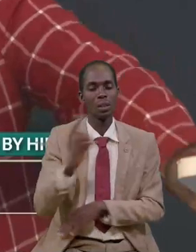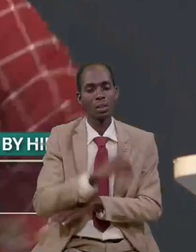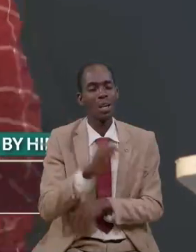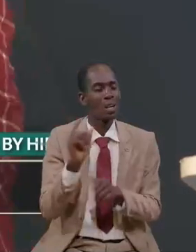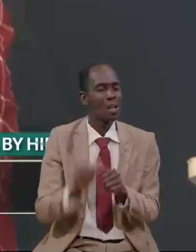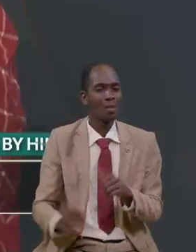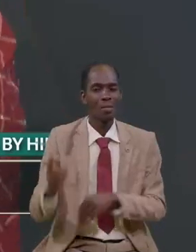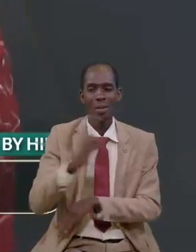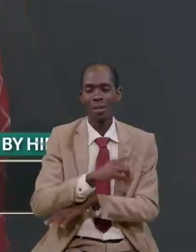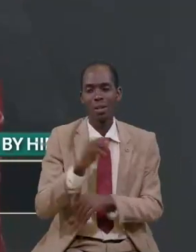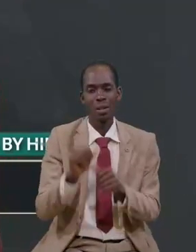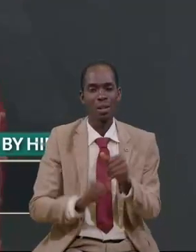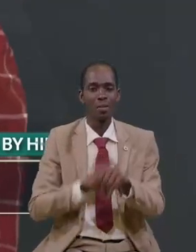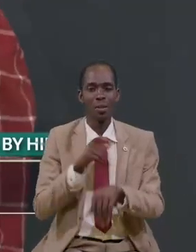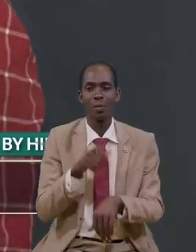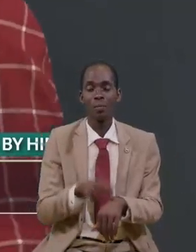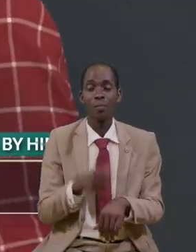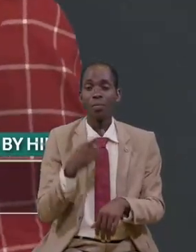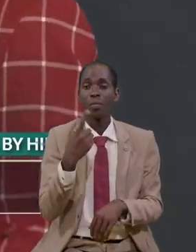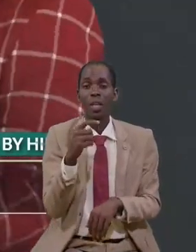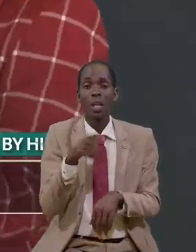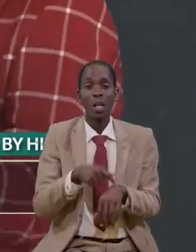Chaque jour et à tout moment.